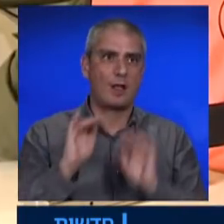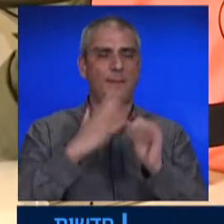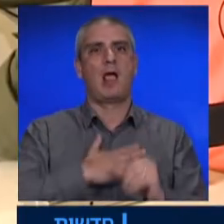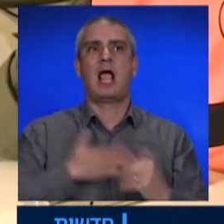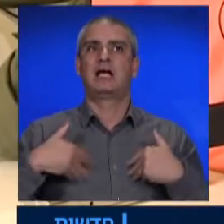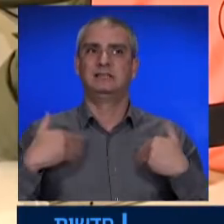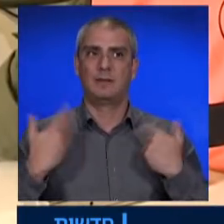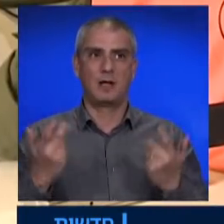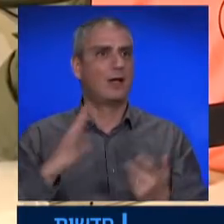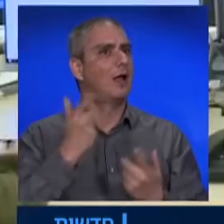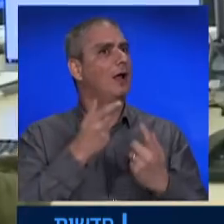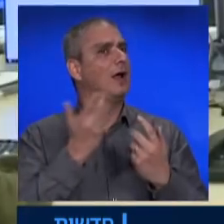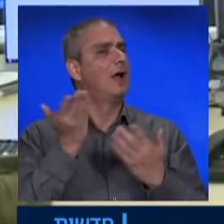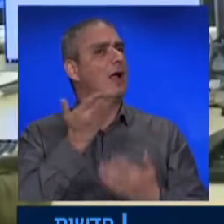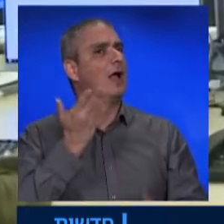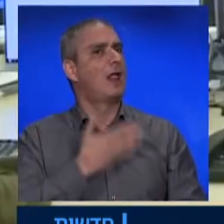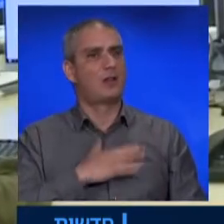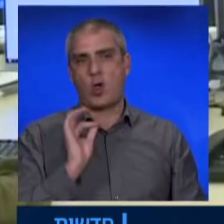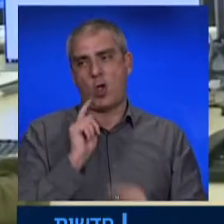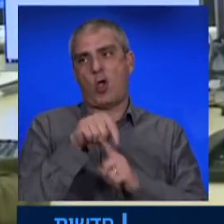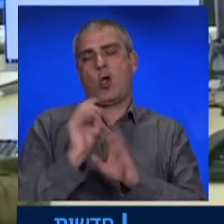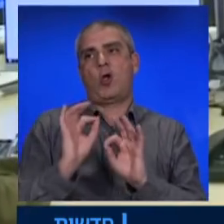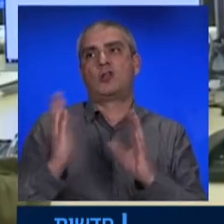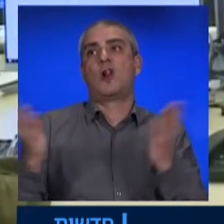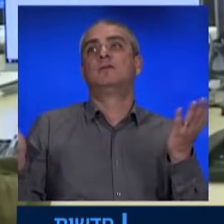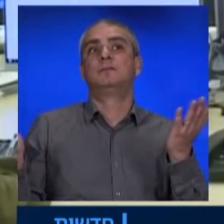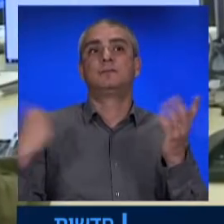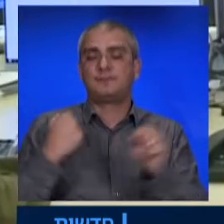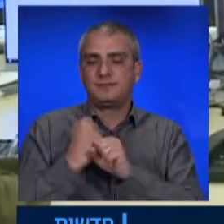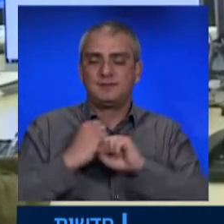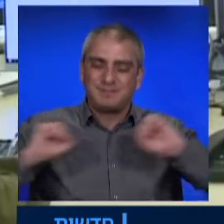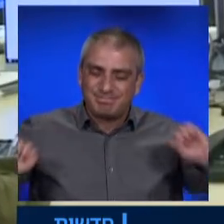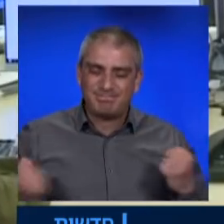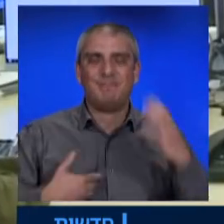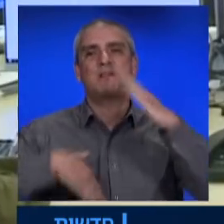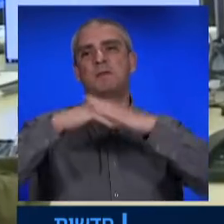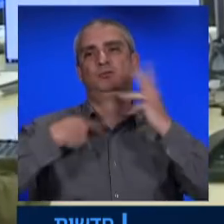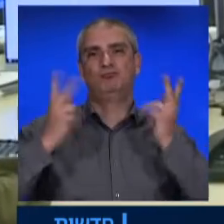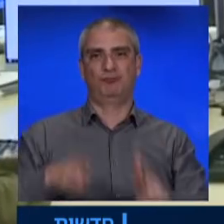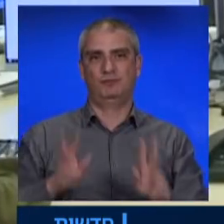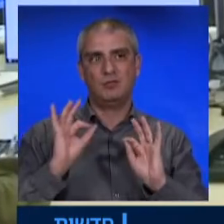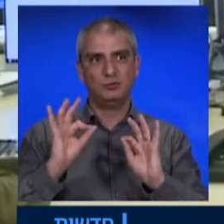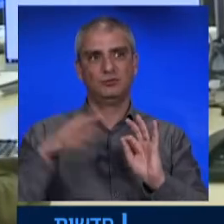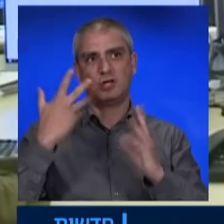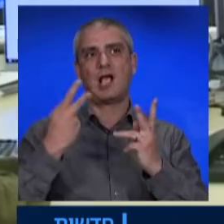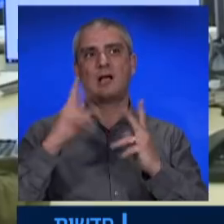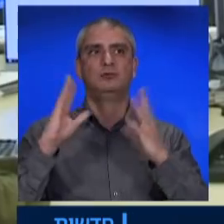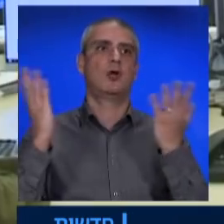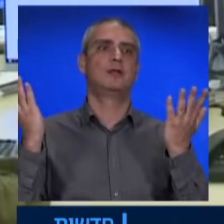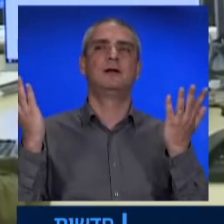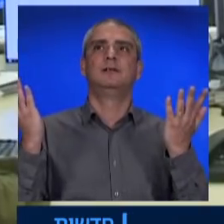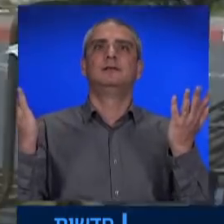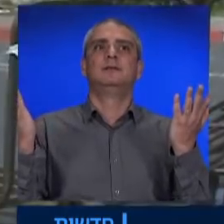יראה פה ליל הסדר? עוד לא הגענו לנקודה הזאת. אנחנו נעשה את המקסימום כדי שזה יהיה כמה שיותר, שזה